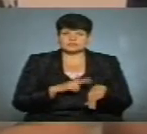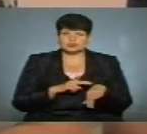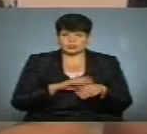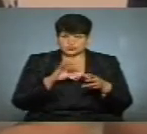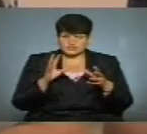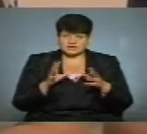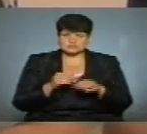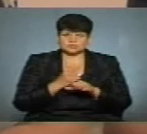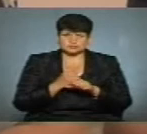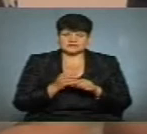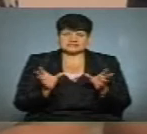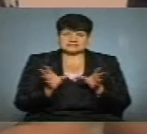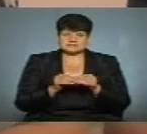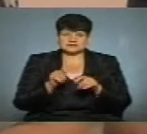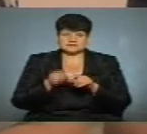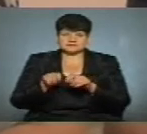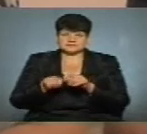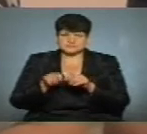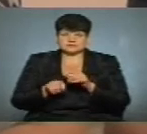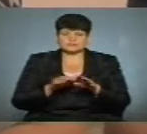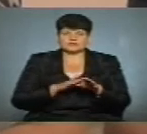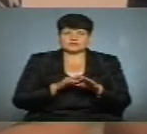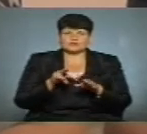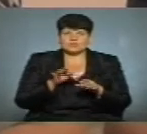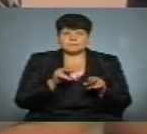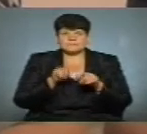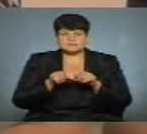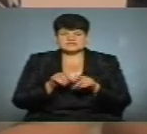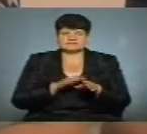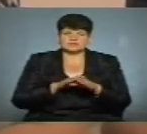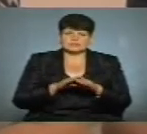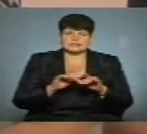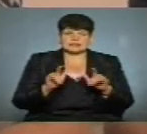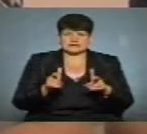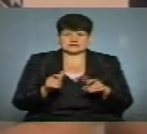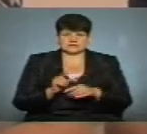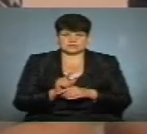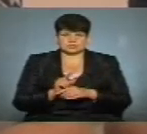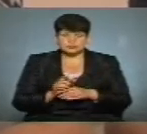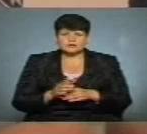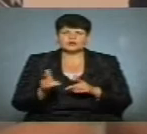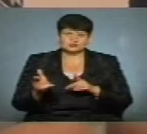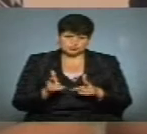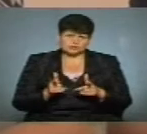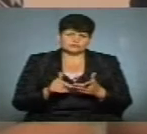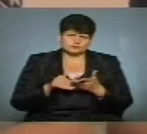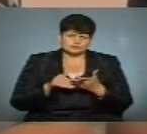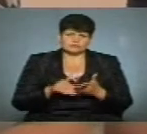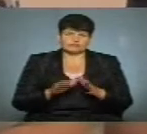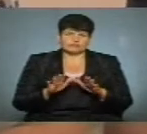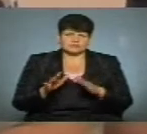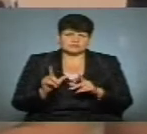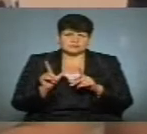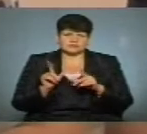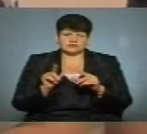здійснюють спільні рейди по дотриманню карантинних норм. Ми готові будемо долучитися у випадку проведення